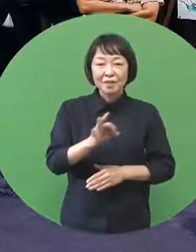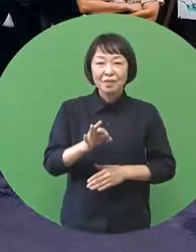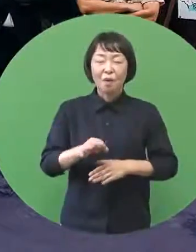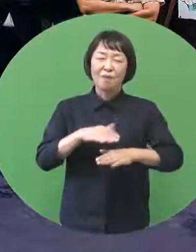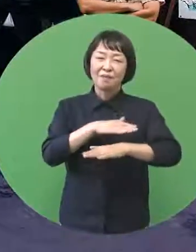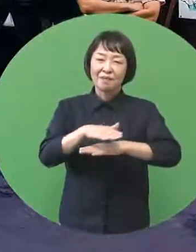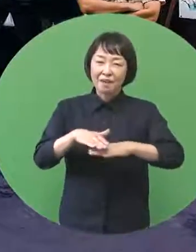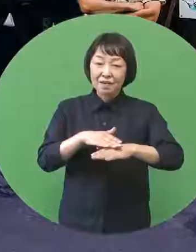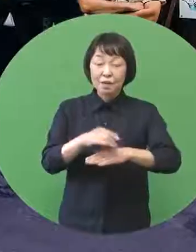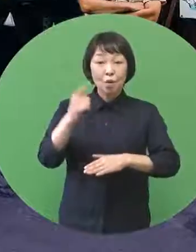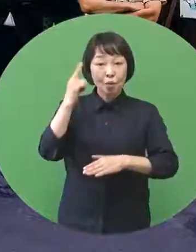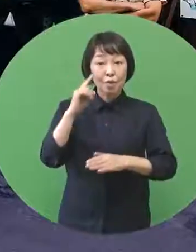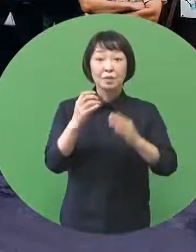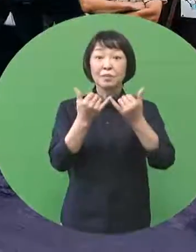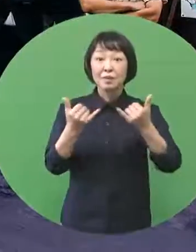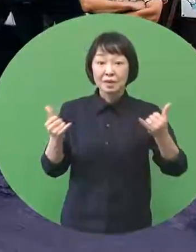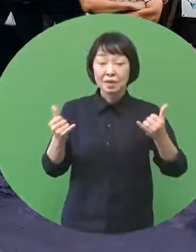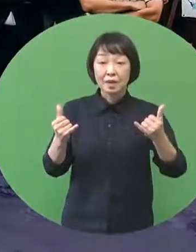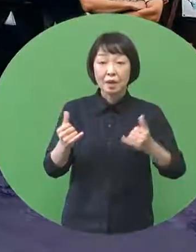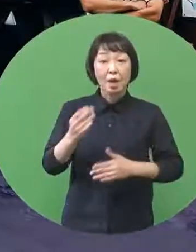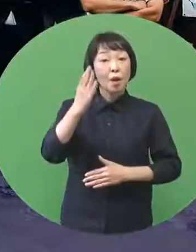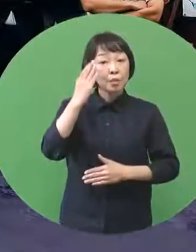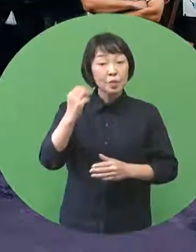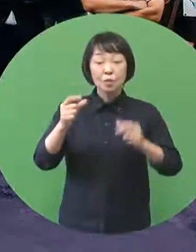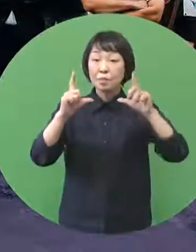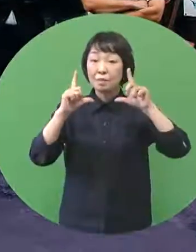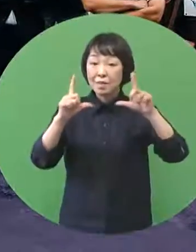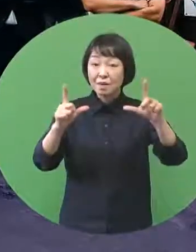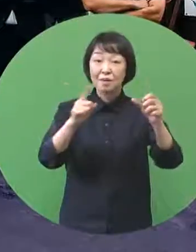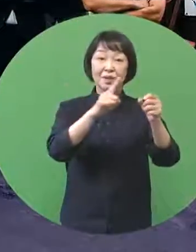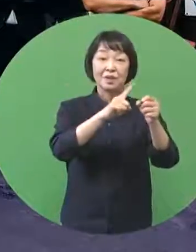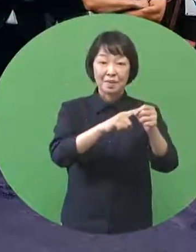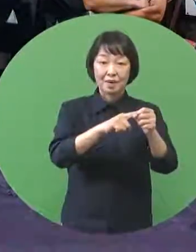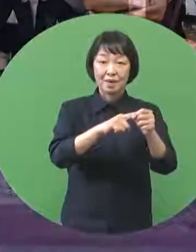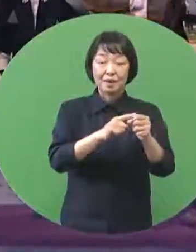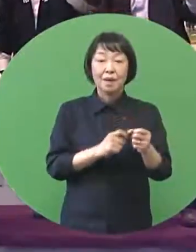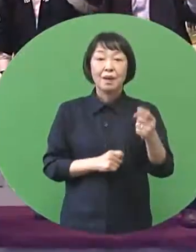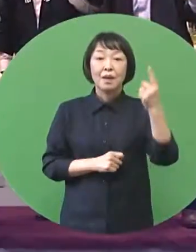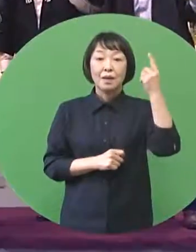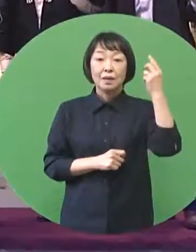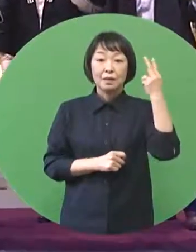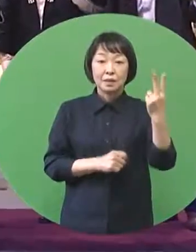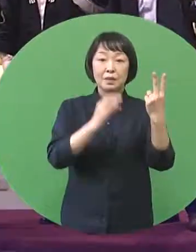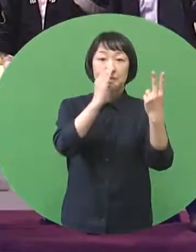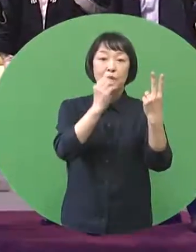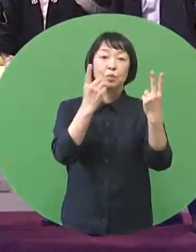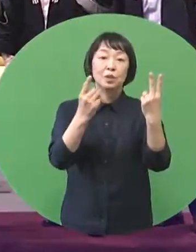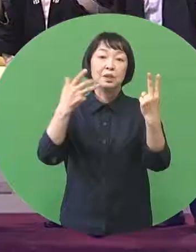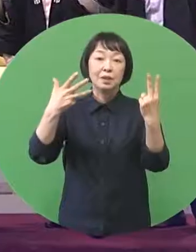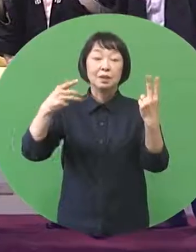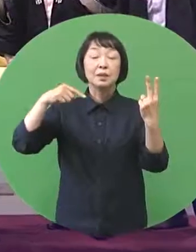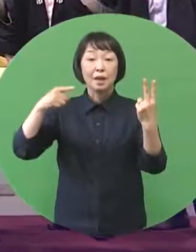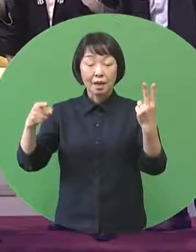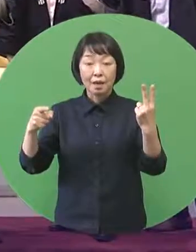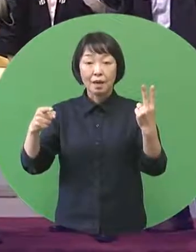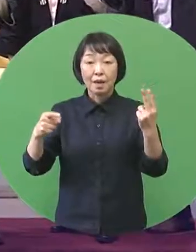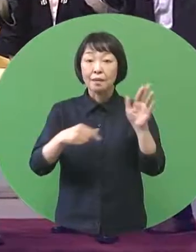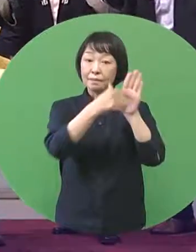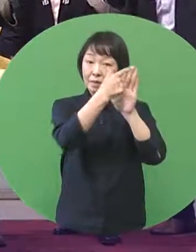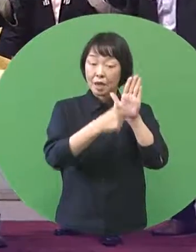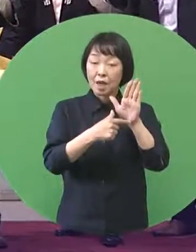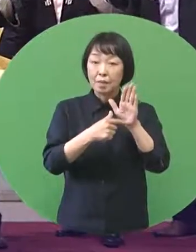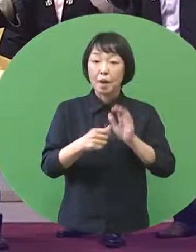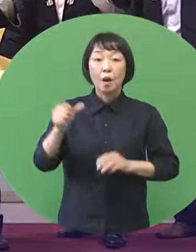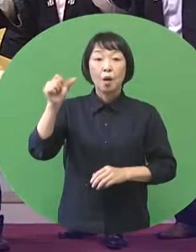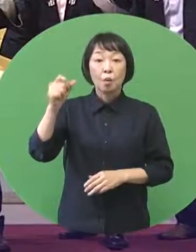いを持った職人たちがものづくりの魅力を発信するため、2018年からオープンファクトリー